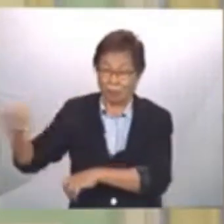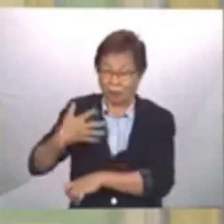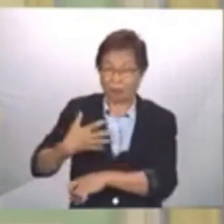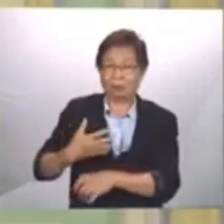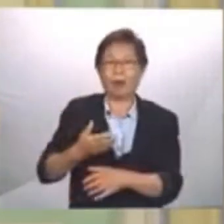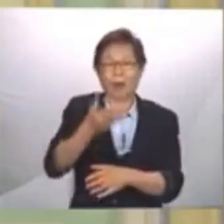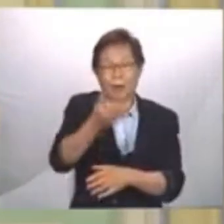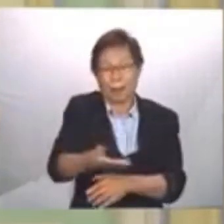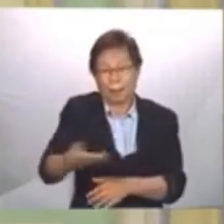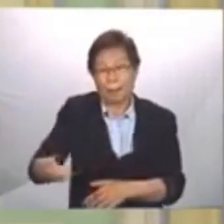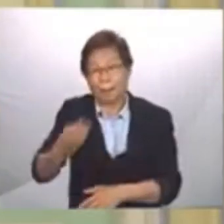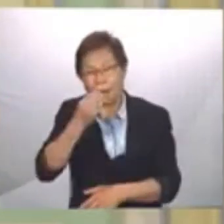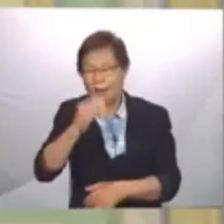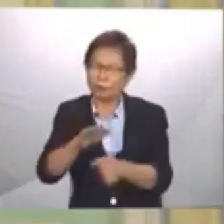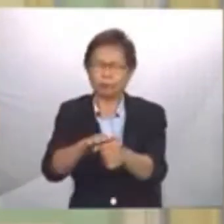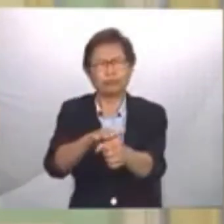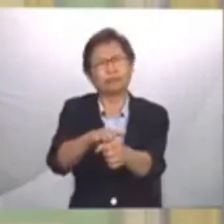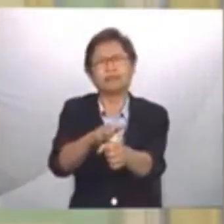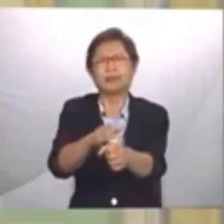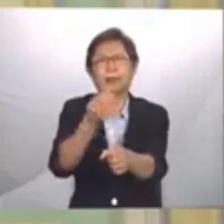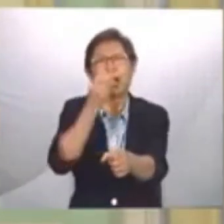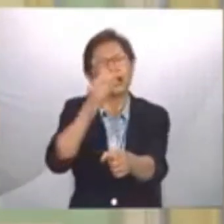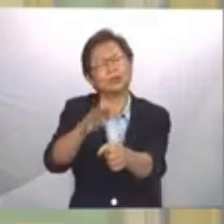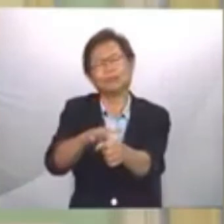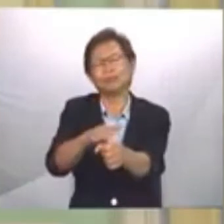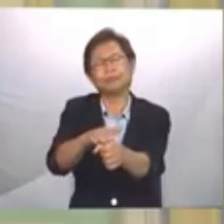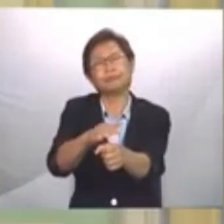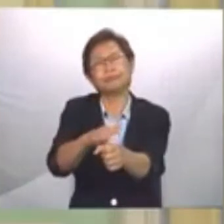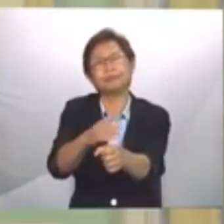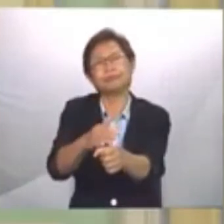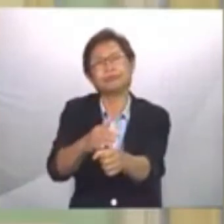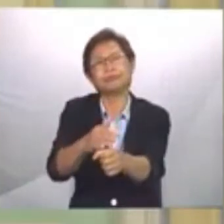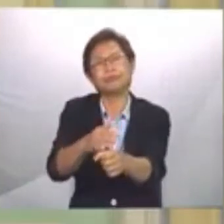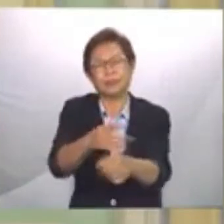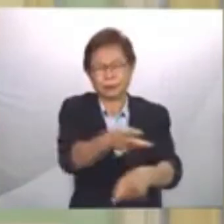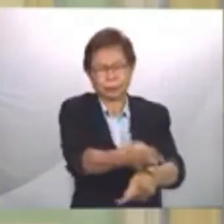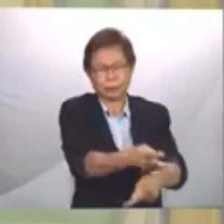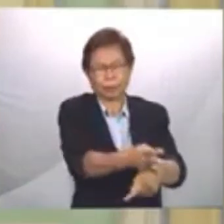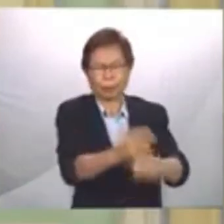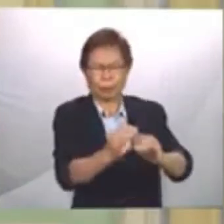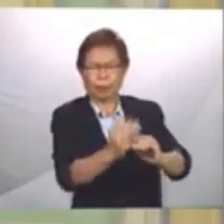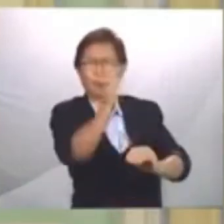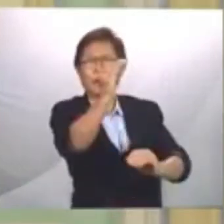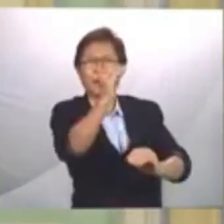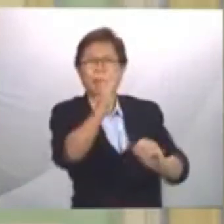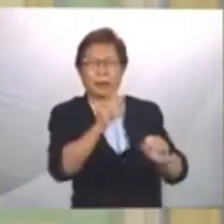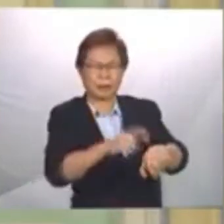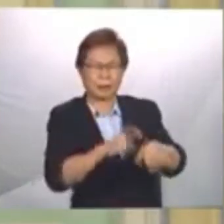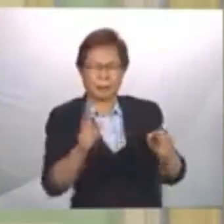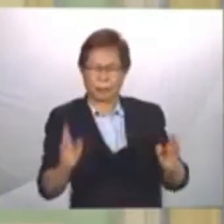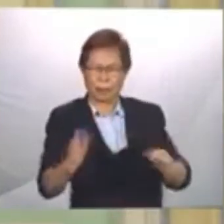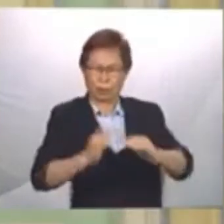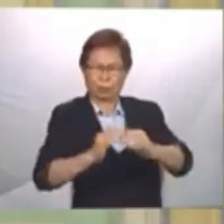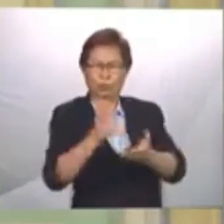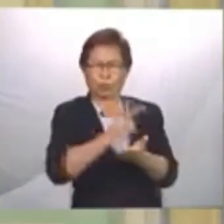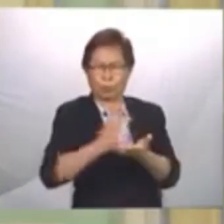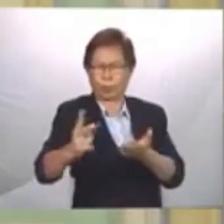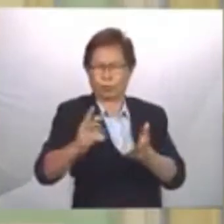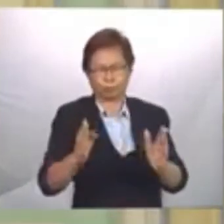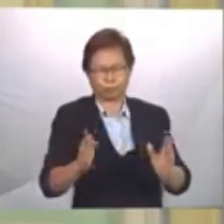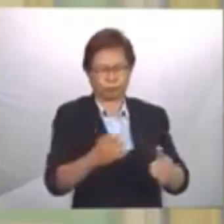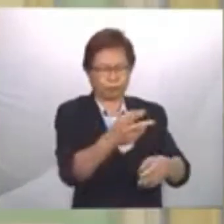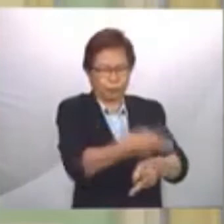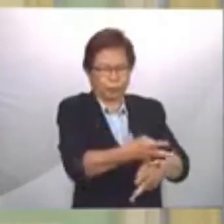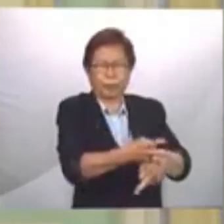adalah mencukupi. Ya. Stoknya melebihi daripada tempoh 2 minggu yang